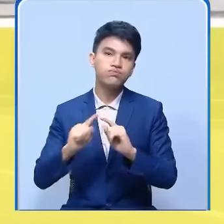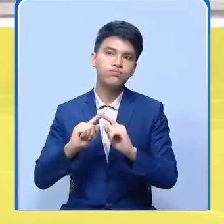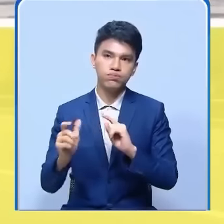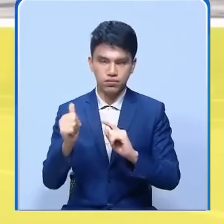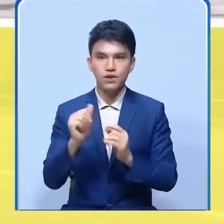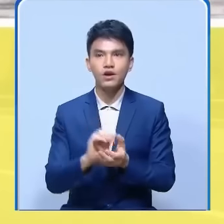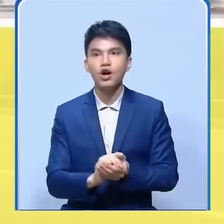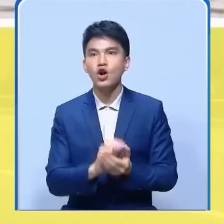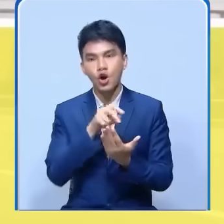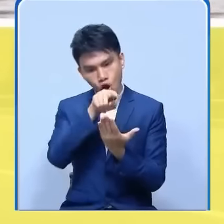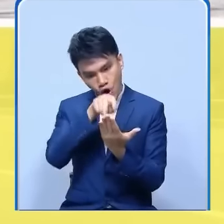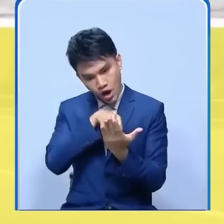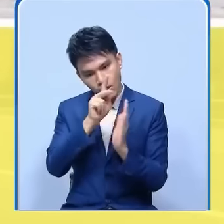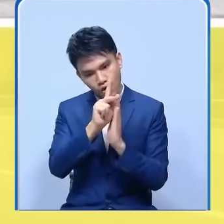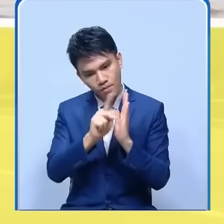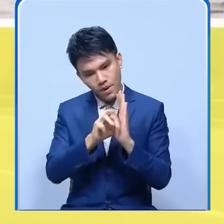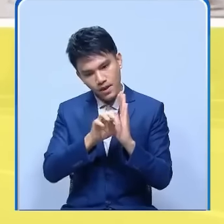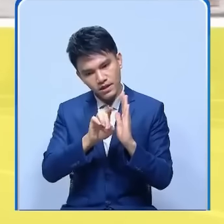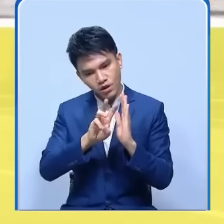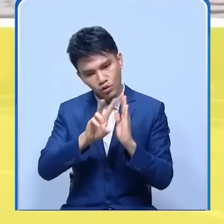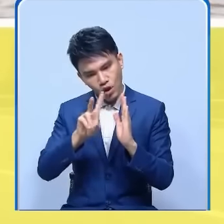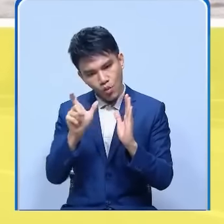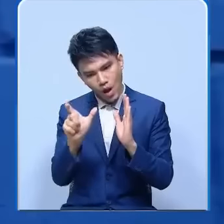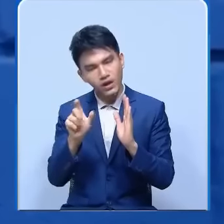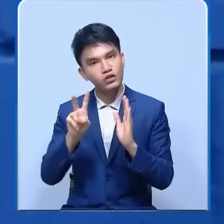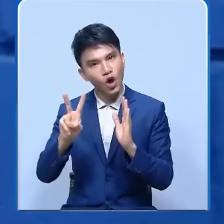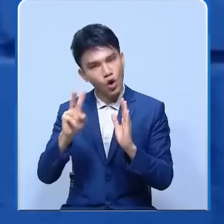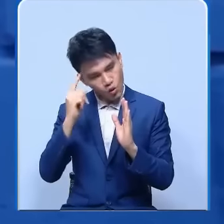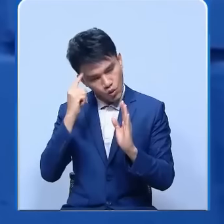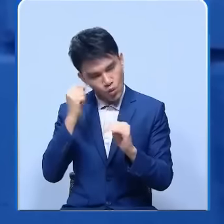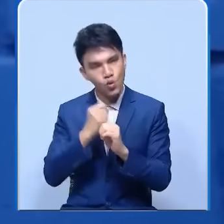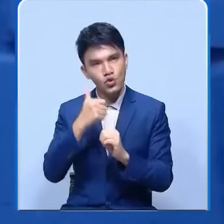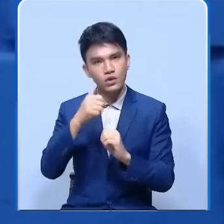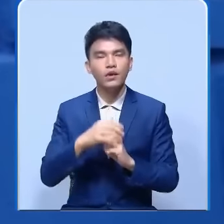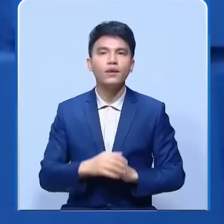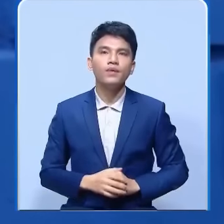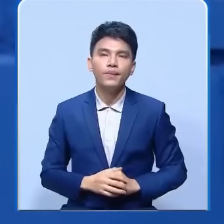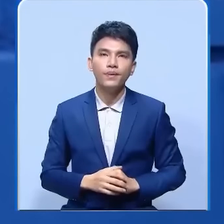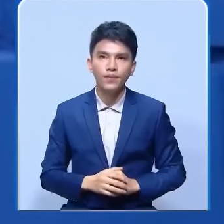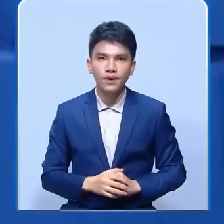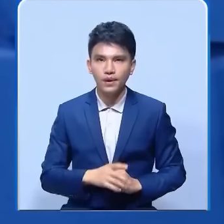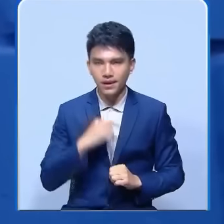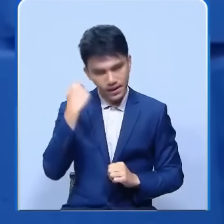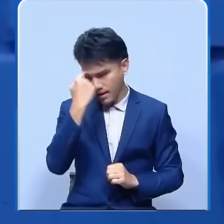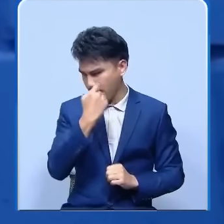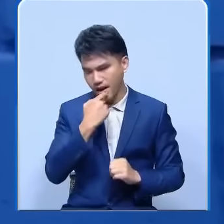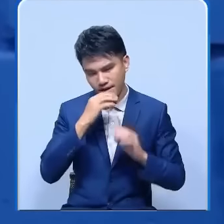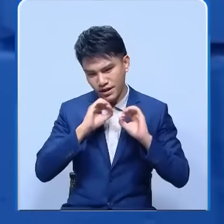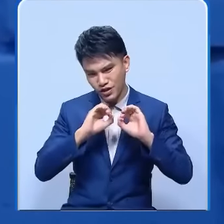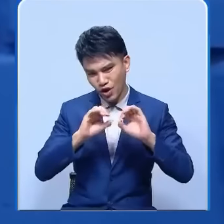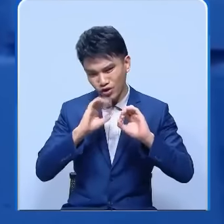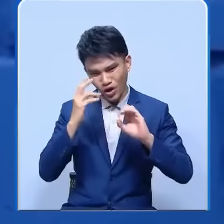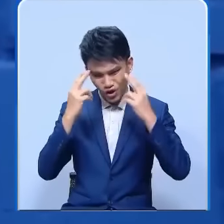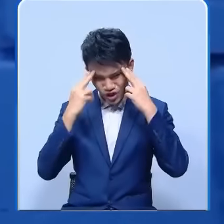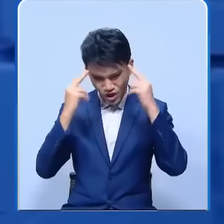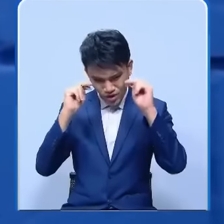ถ้าอ่านรัฐธรรมนูญมาตรา162วรรค2จะมั่นใจเลยว่าดำเนินการได้และอยากจะฝากคนที่เทรนอุ้งอิงเทรนนายกคน